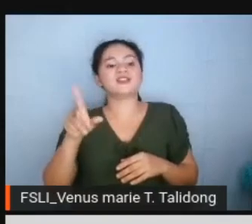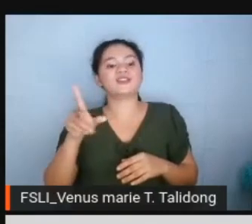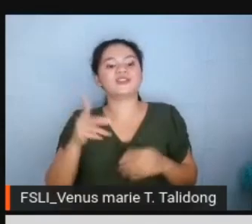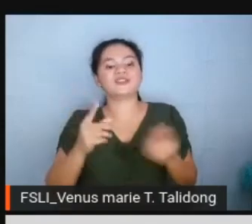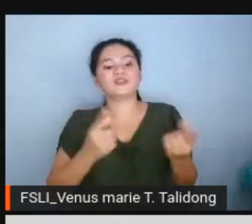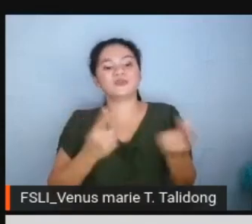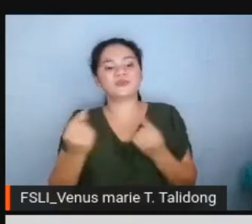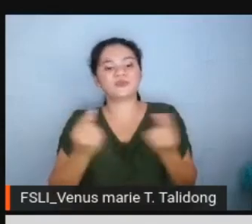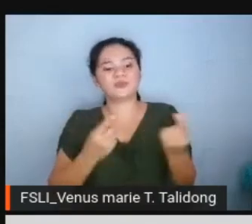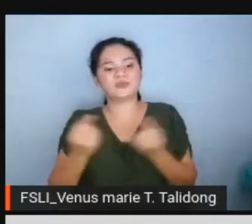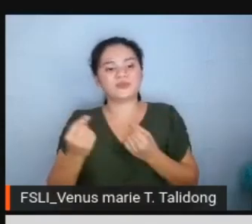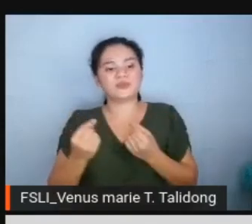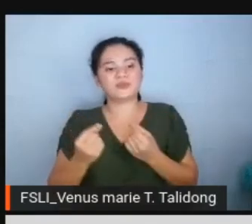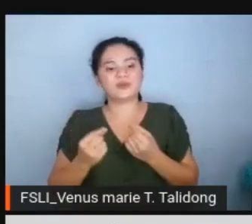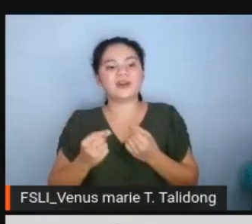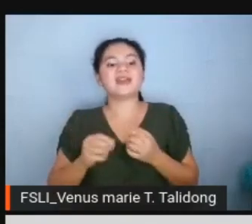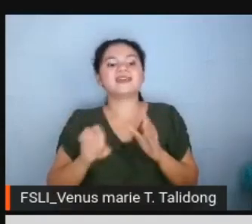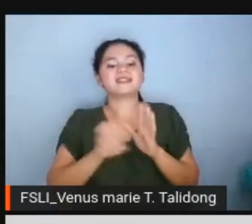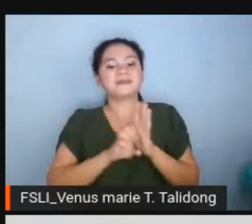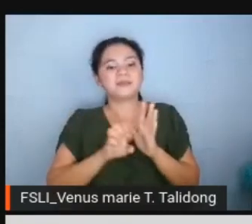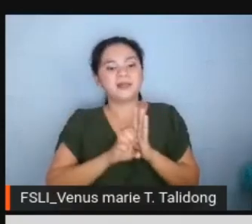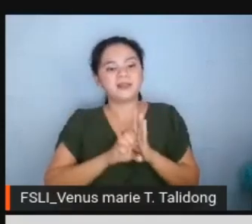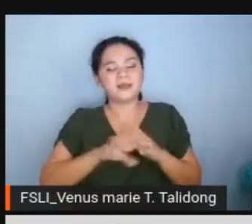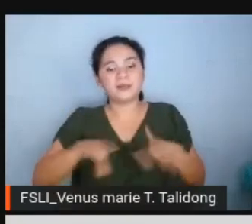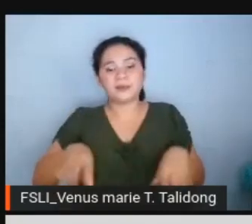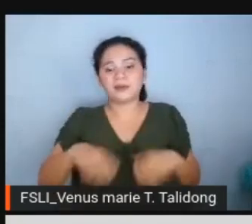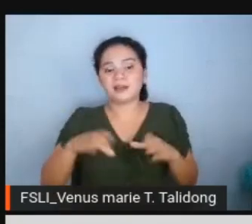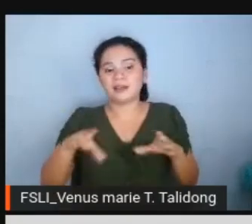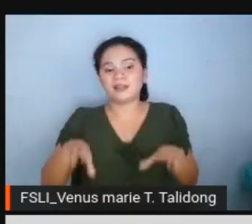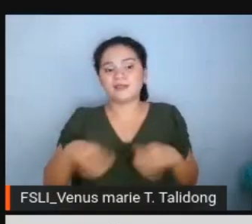may activity na need masyado ng